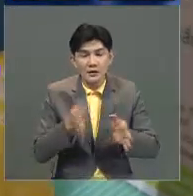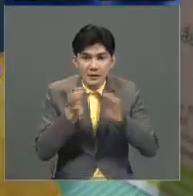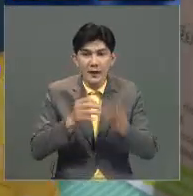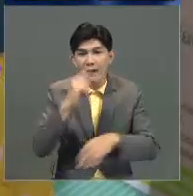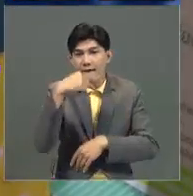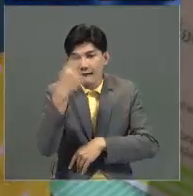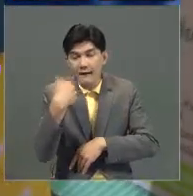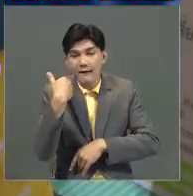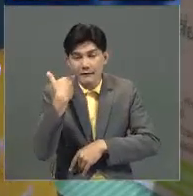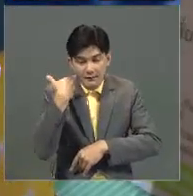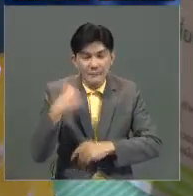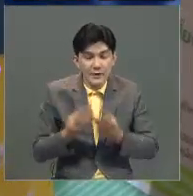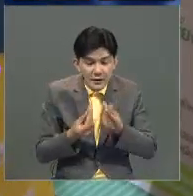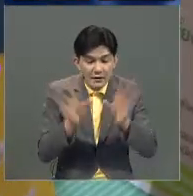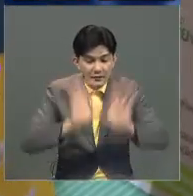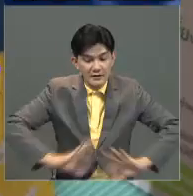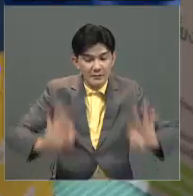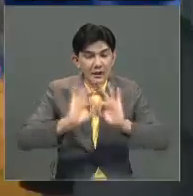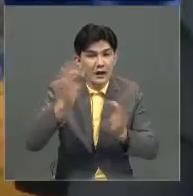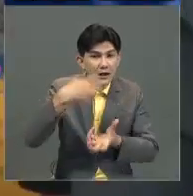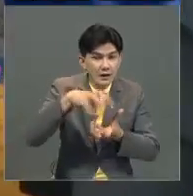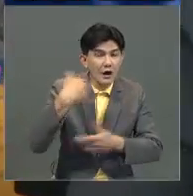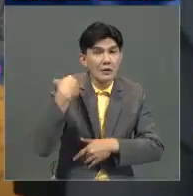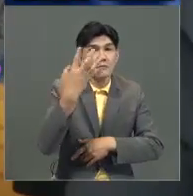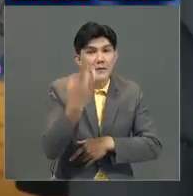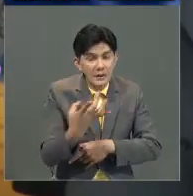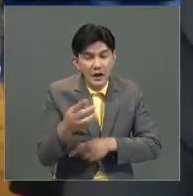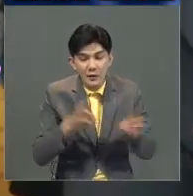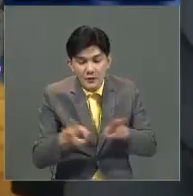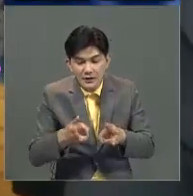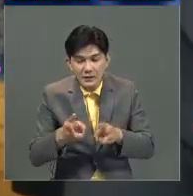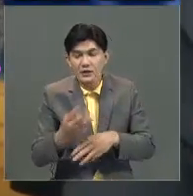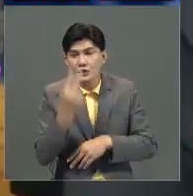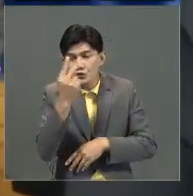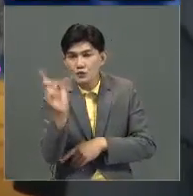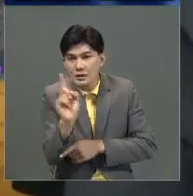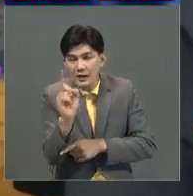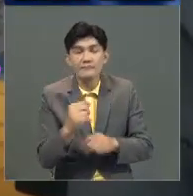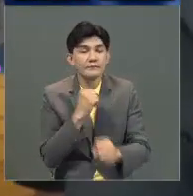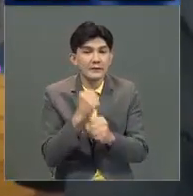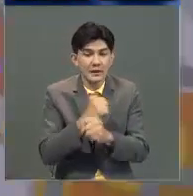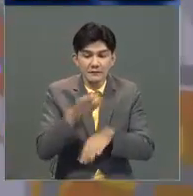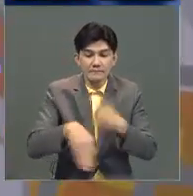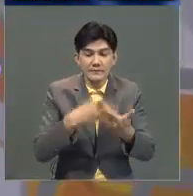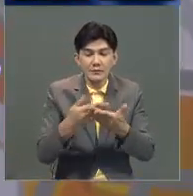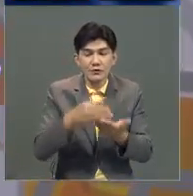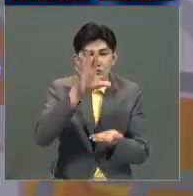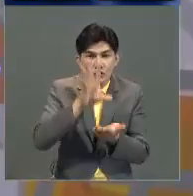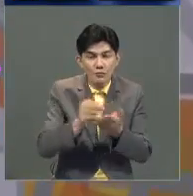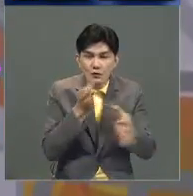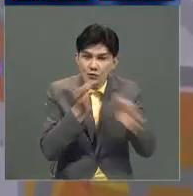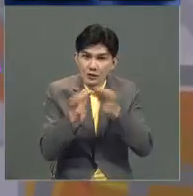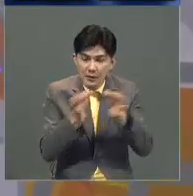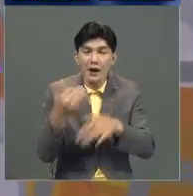แล้วก็สาระสำคัญที่จะแถลงรวมไปถึงช่องทางการเผยแพร่ซึ่งการทำงานดังกล่าวจะเป็นการชี้แจงข้อมูลข่าวส